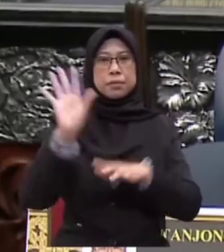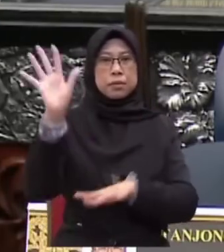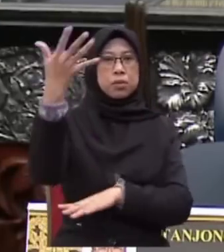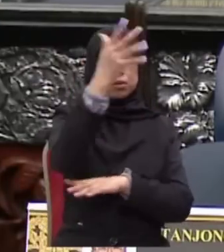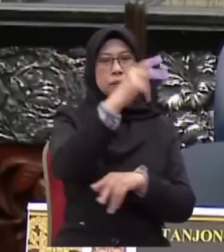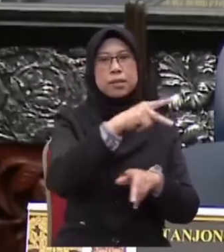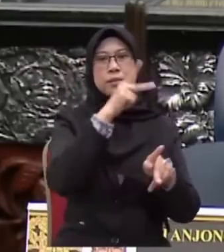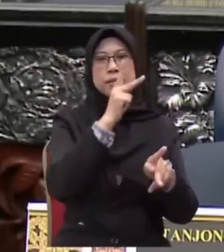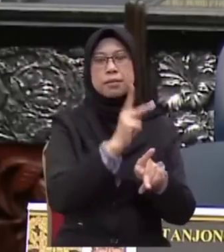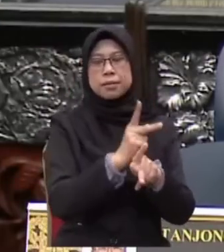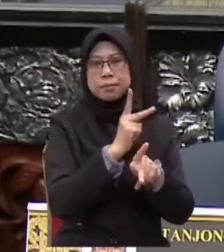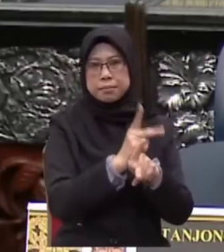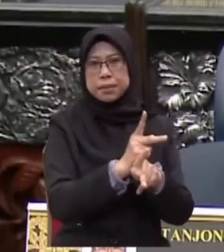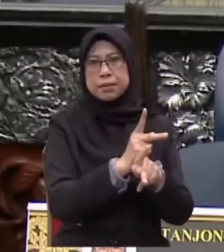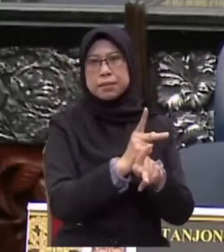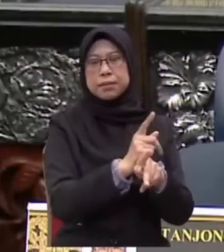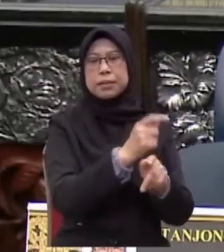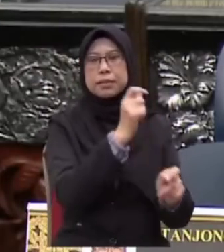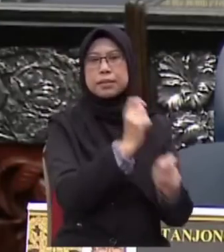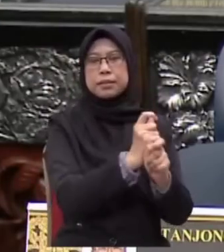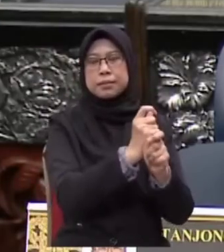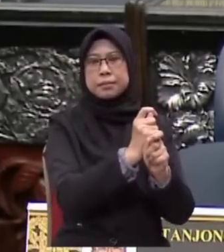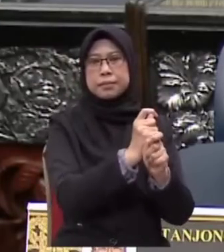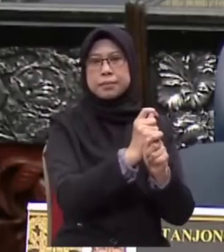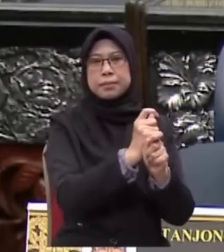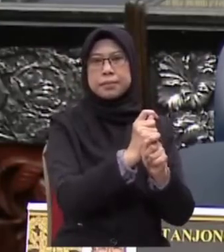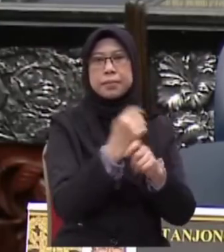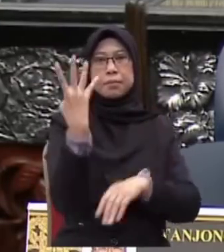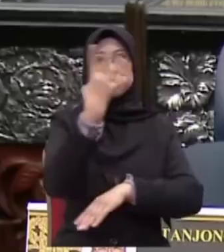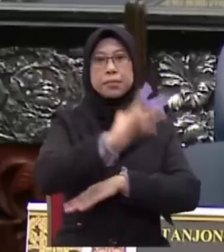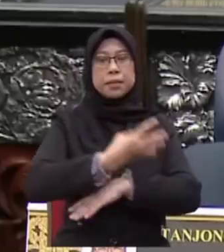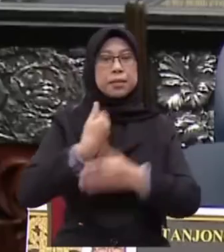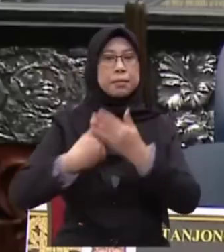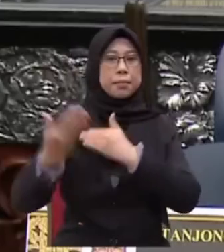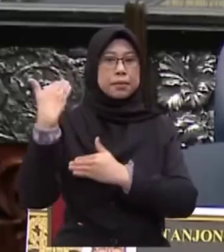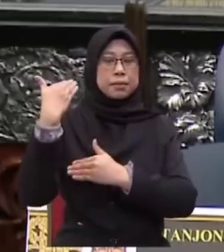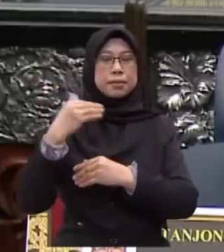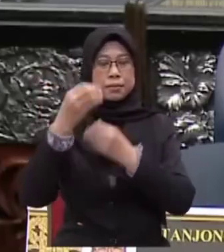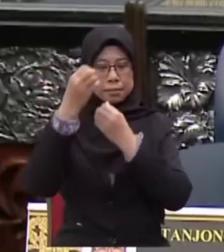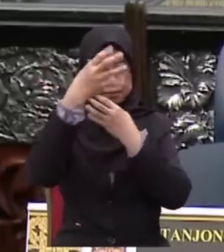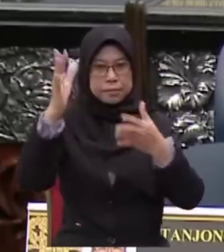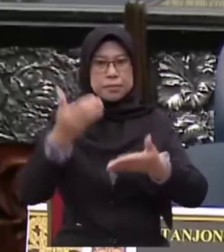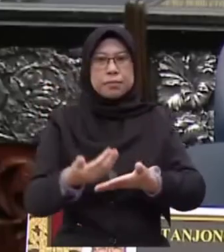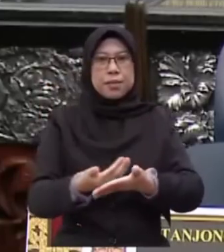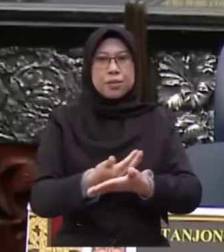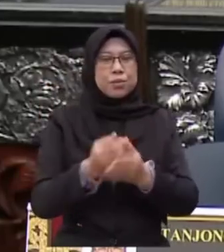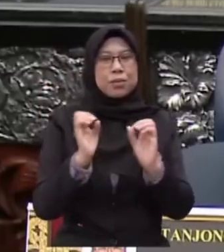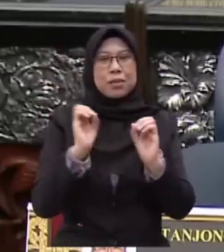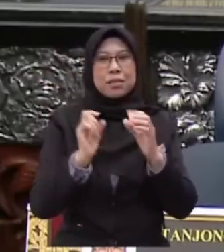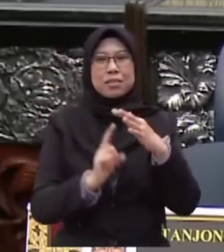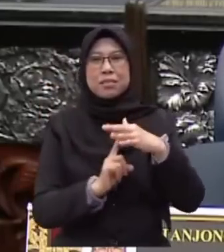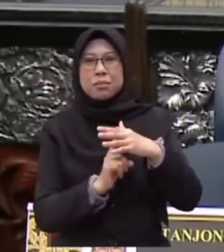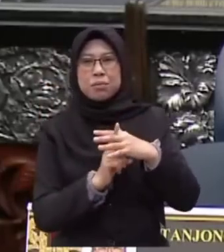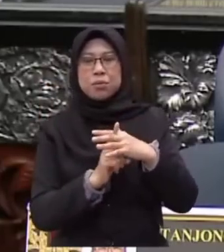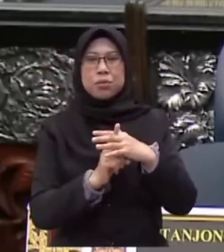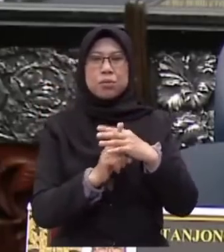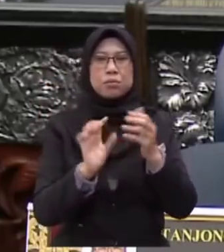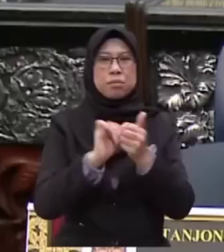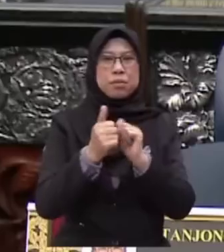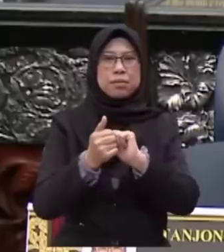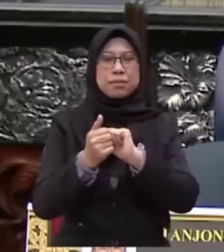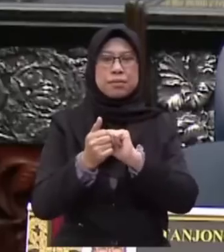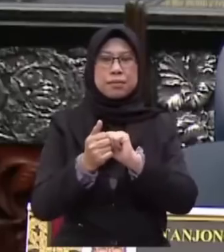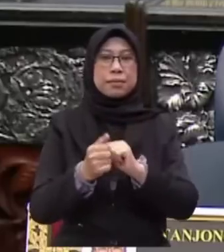hutan simpan kekal Kuala Langat Utara ini beberapa 4 hari yang lepas. Ya, jadi itu maklumat terkini, jadi tidak timbul isu